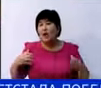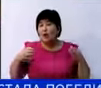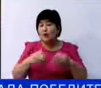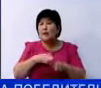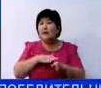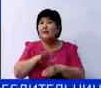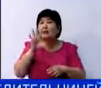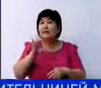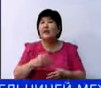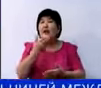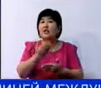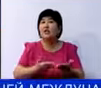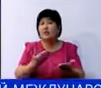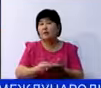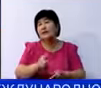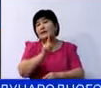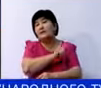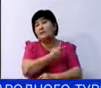выполнять все рекомендации медиков